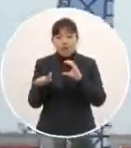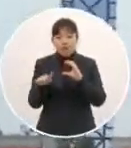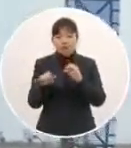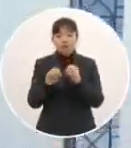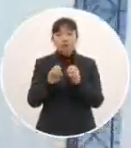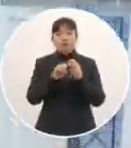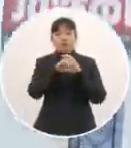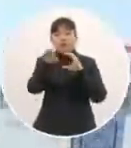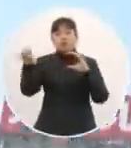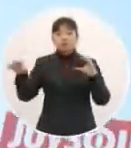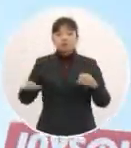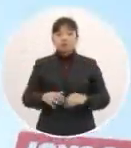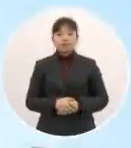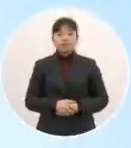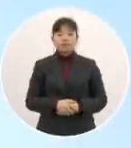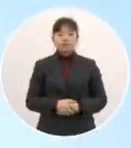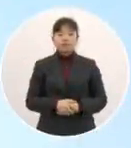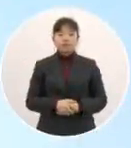ているんだ。